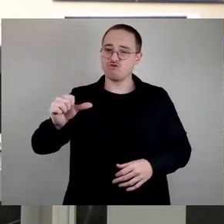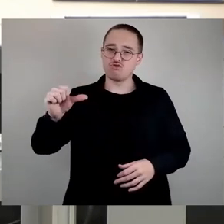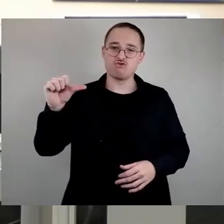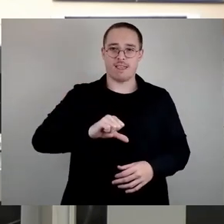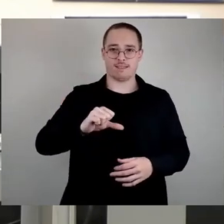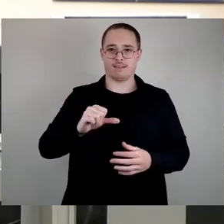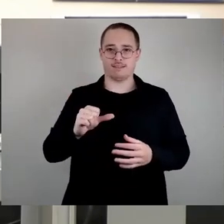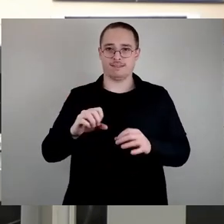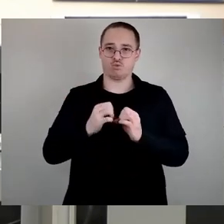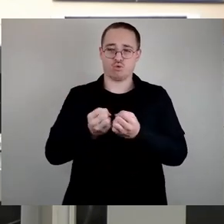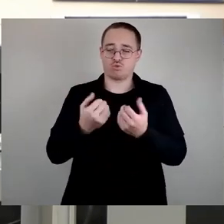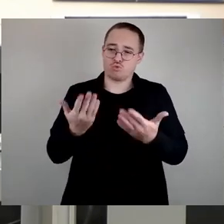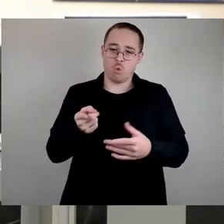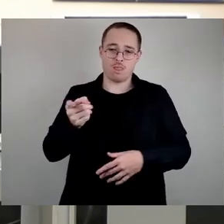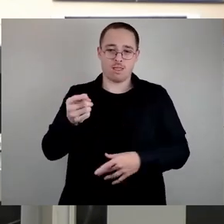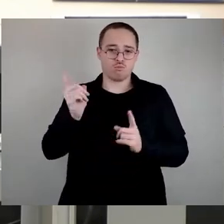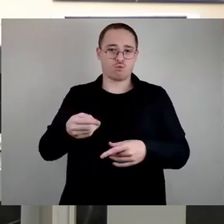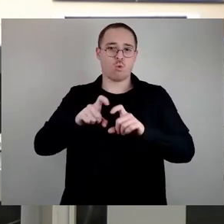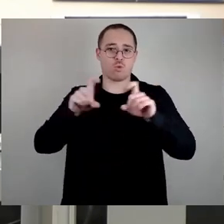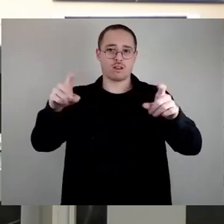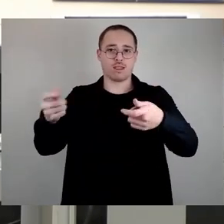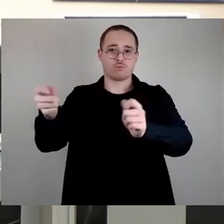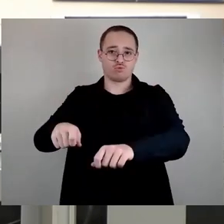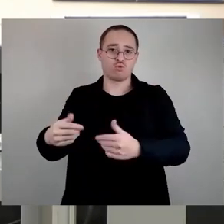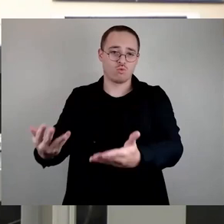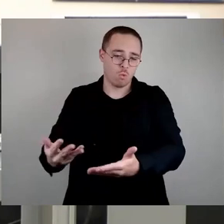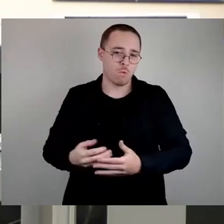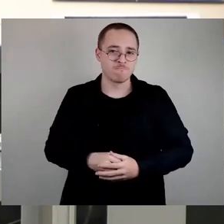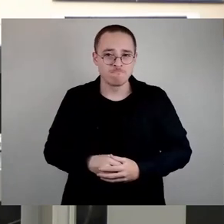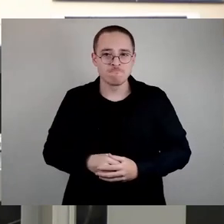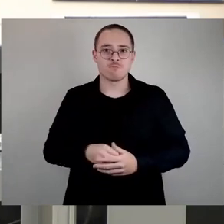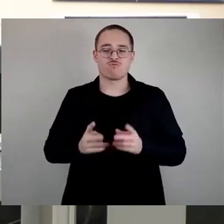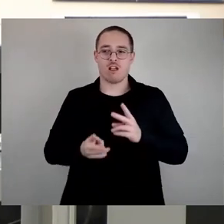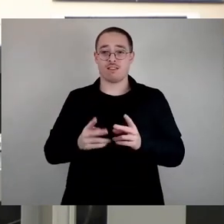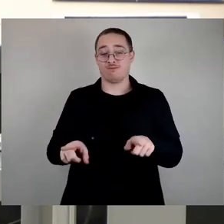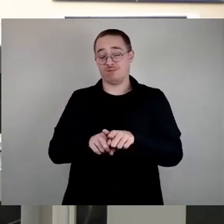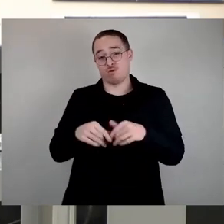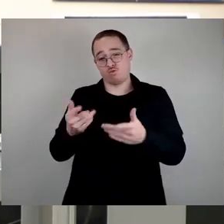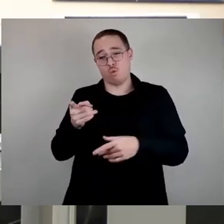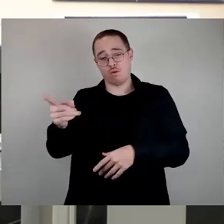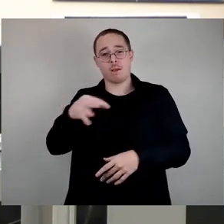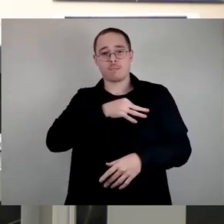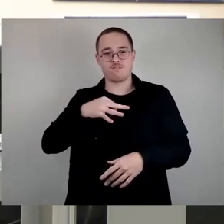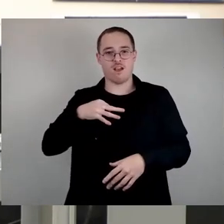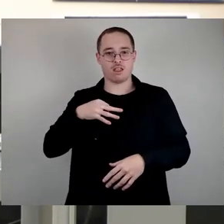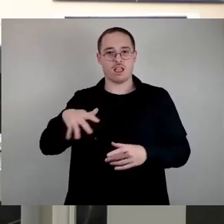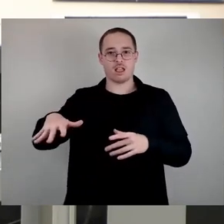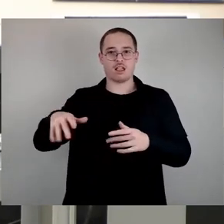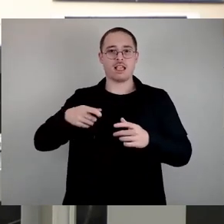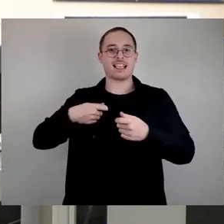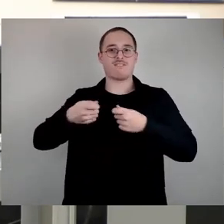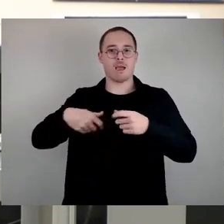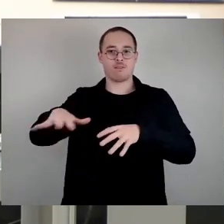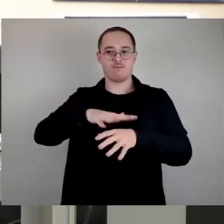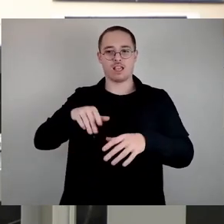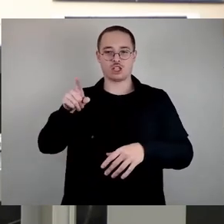bekommen, wie gerade in Rhenitz auf einer privaten Gewerbefläche zu erleben. Hinzu kommt der Fakt, dass auf den neuen Verkaufsflächen bis